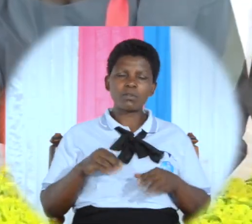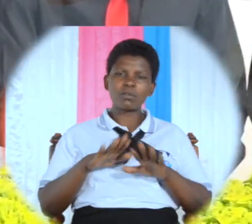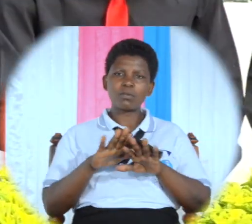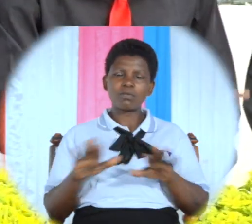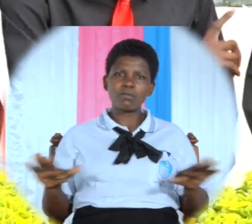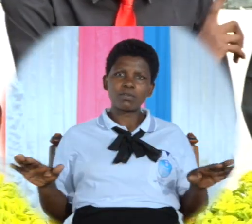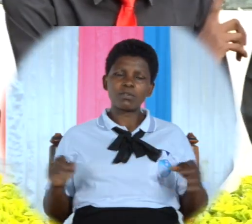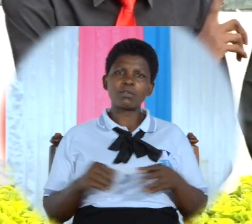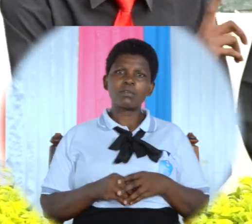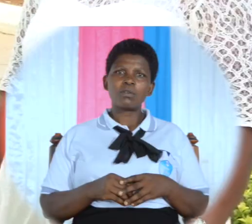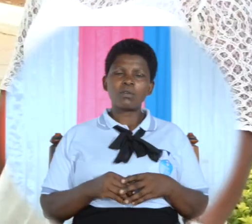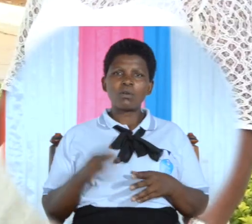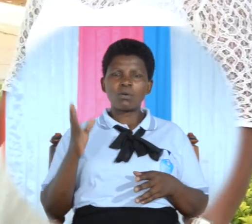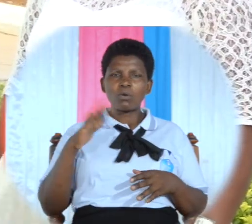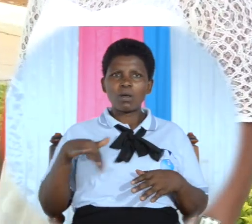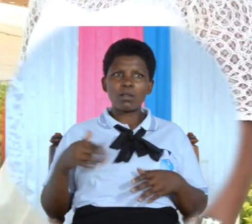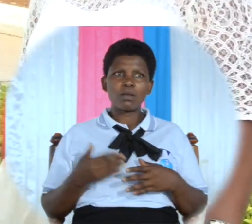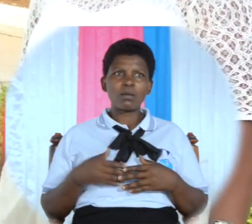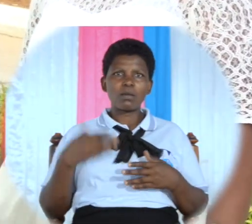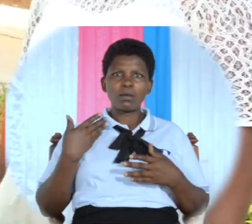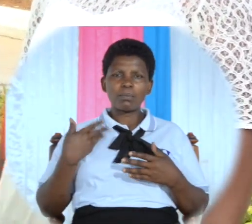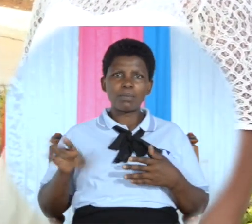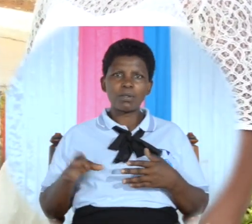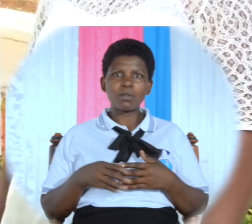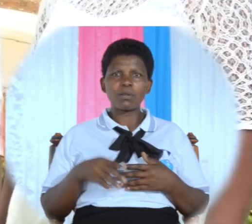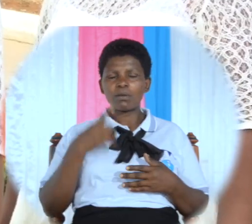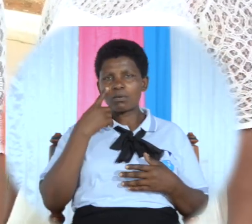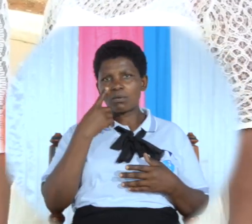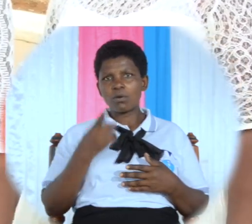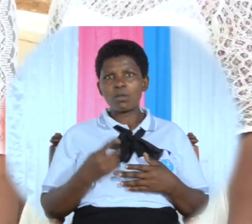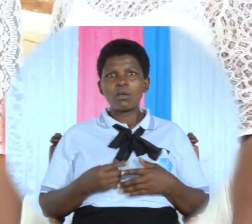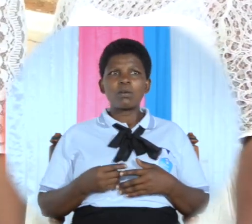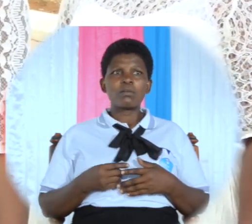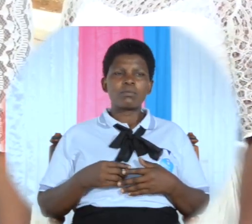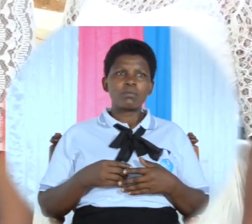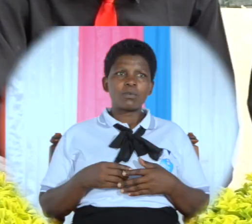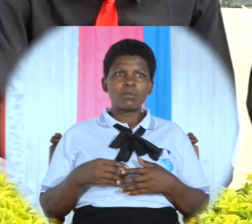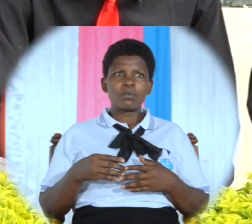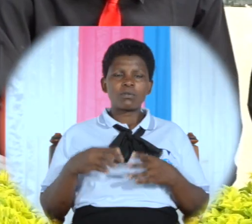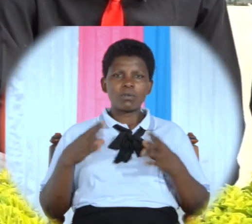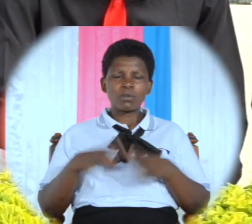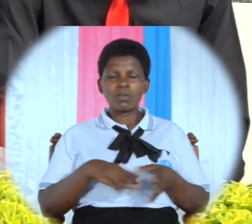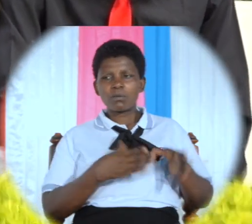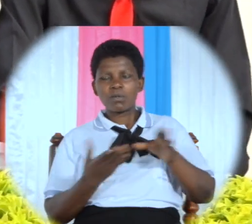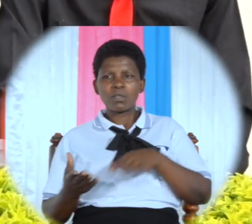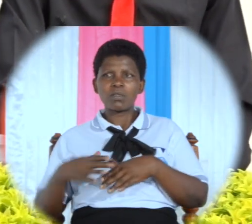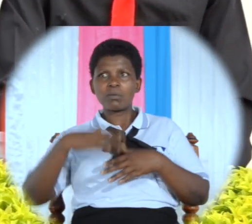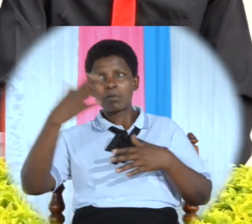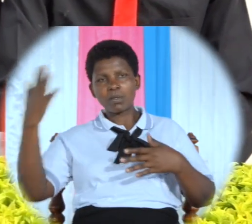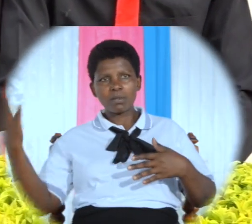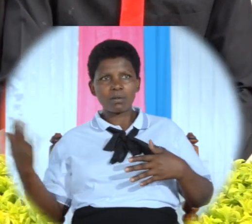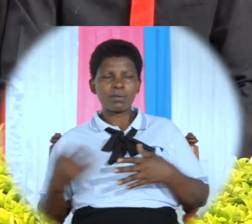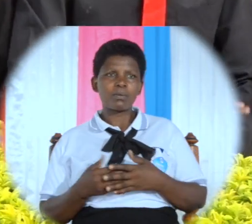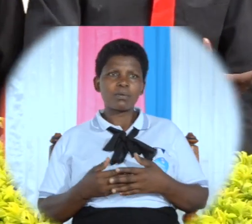yakinichukulia nafasi na wala Bwana hapendi kuona nikaja kuangamia